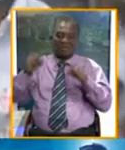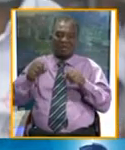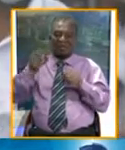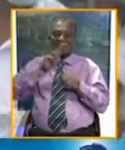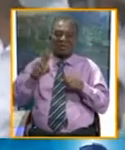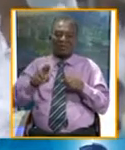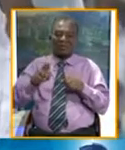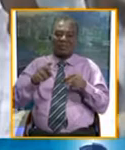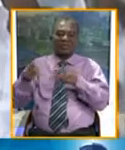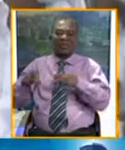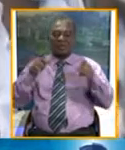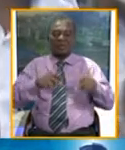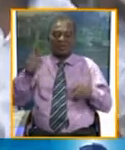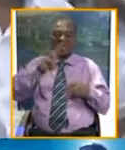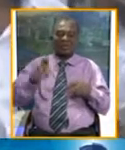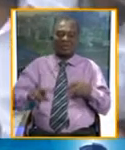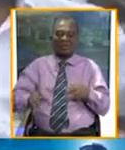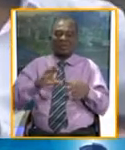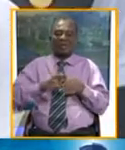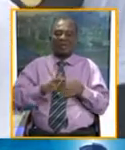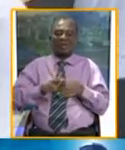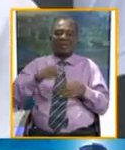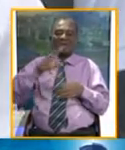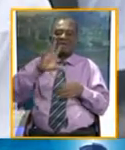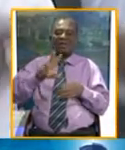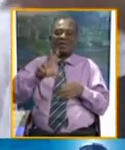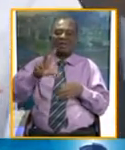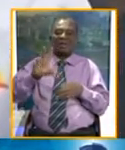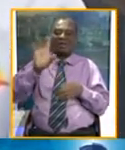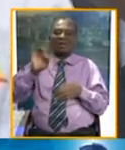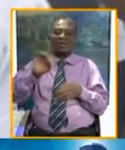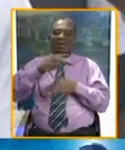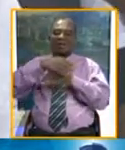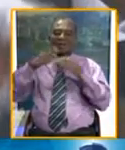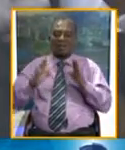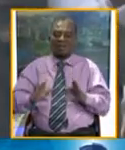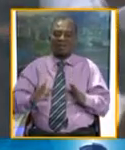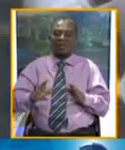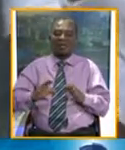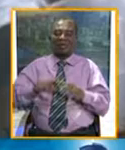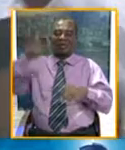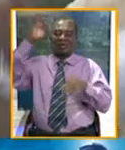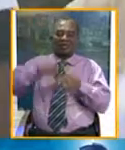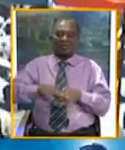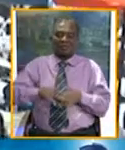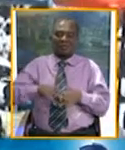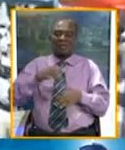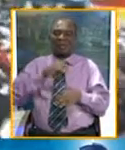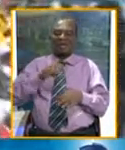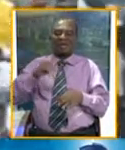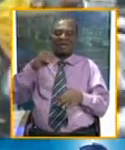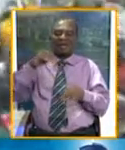résultats officiels provisoires de 35 bureaux de vote, le président sortant est en passe de remporter une